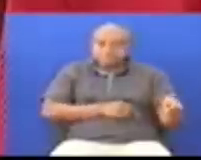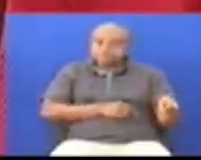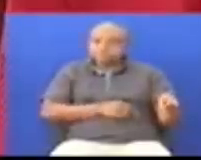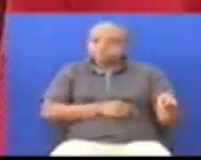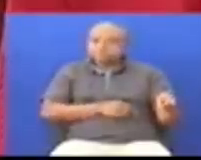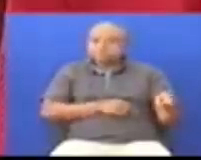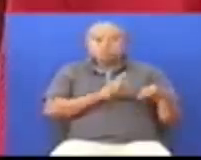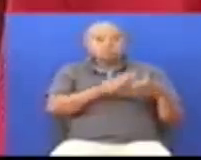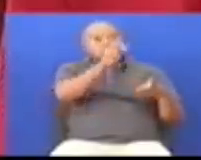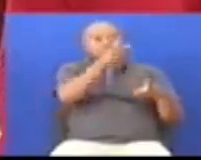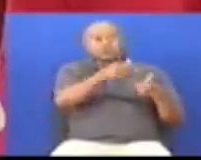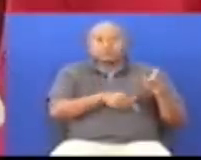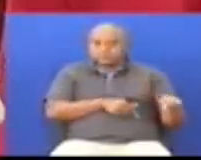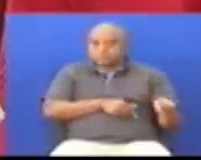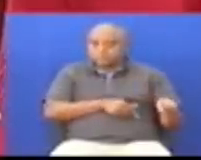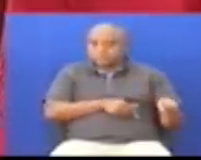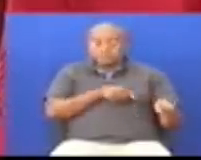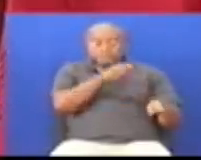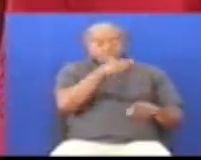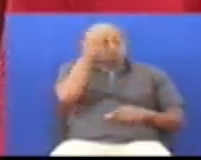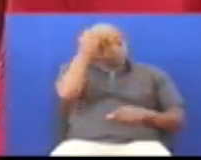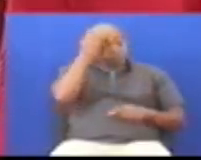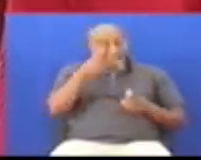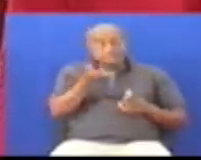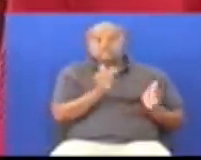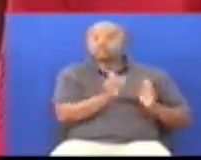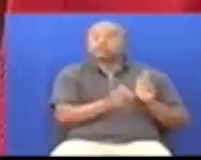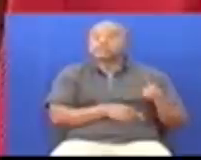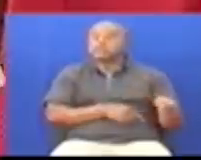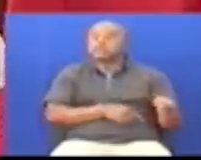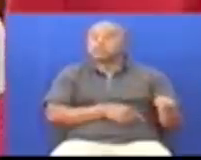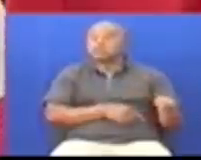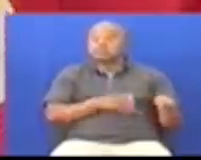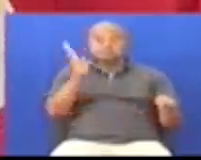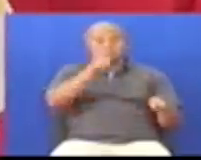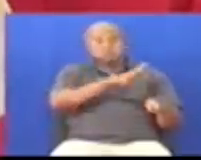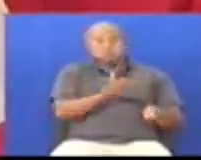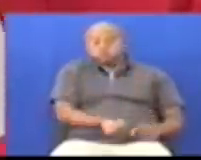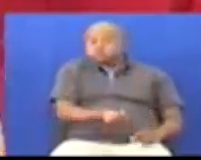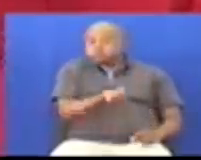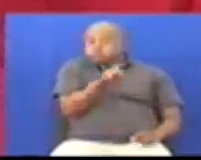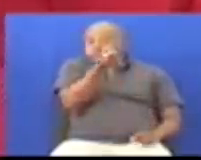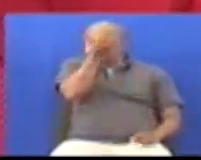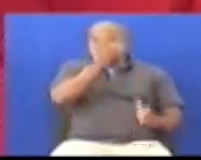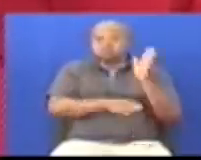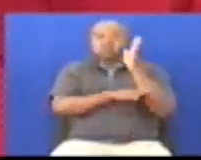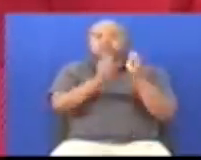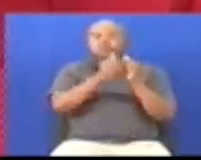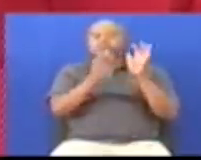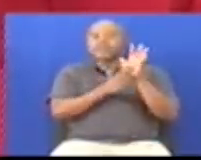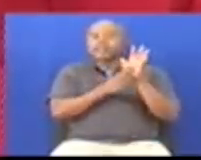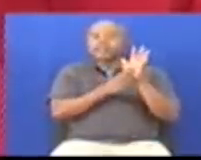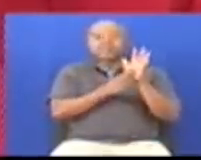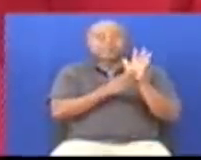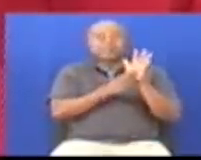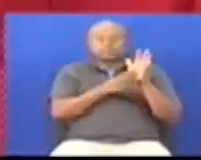ni Mtanzania? Weka hizo rekodi. Siku anafikisha miaka 18 kitambulisho chake cha NIDA kinatoka